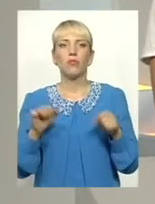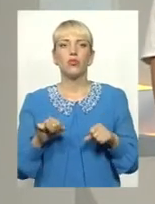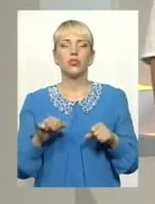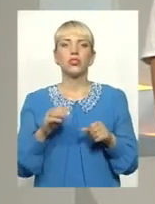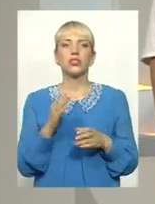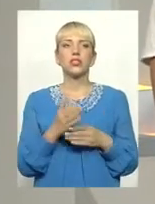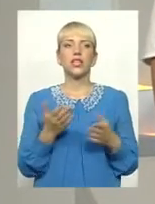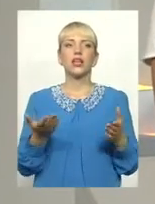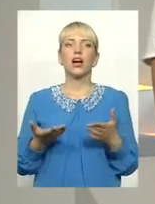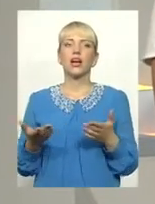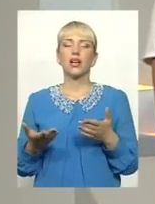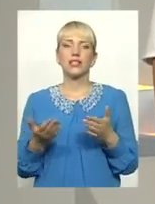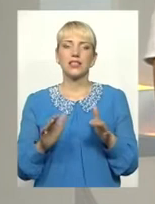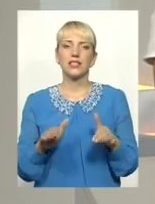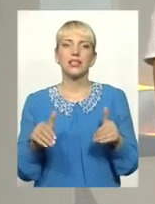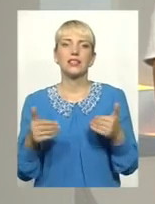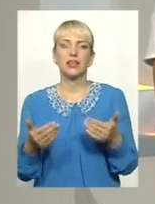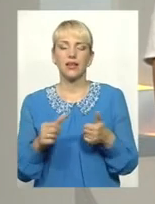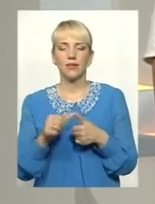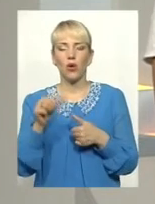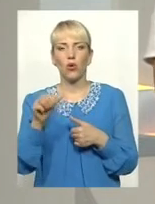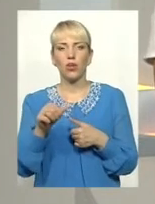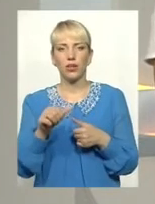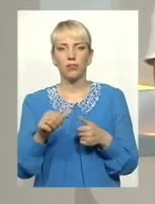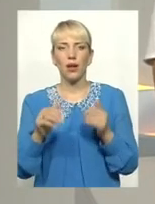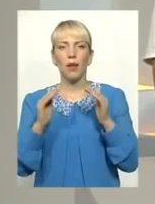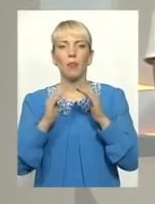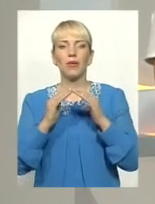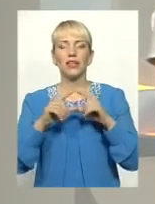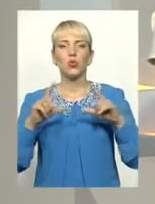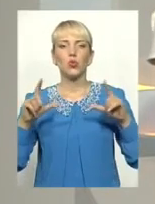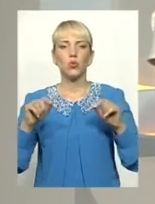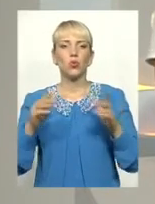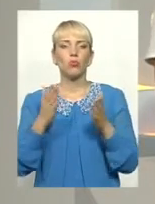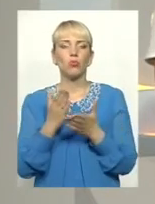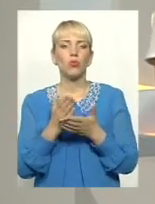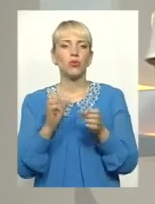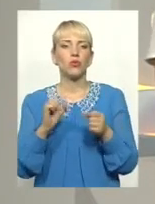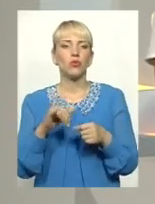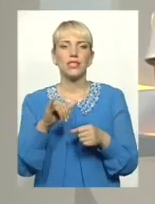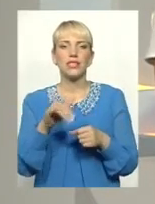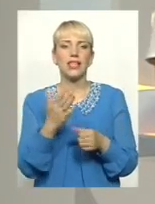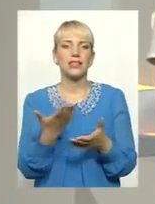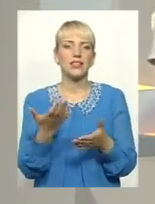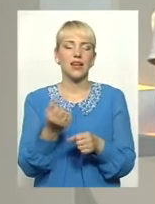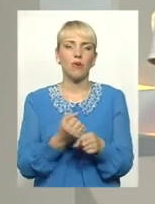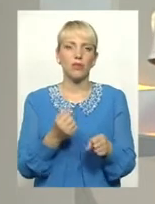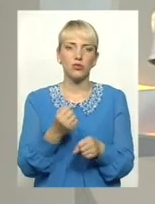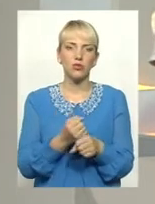потрібна якась ще ініціатива, окрім притулку, можливо, є якісь у вас напрацювання для того, щоб